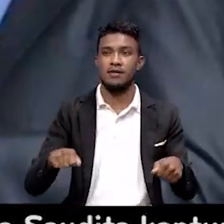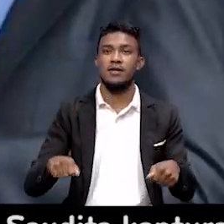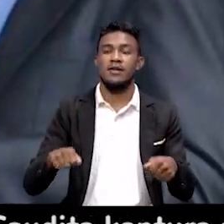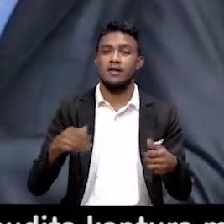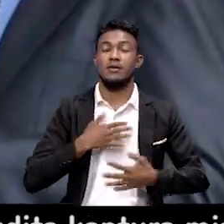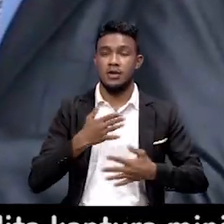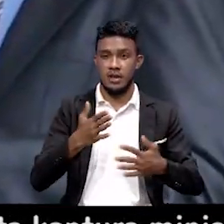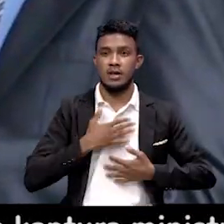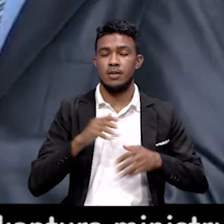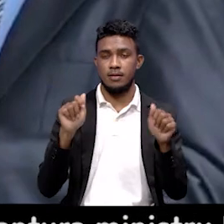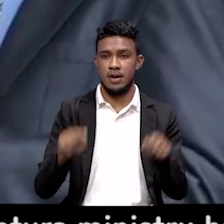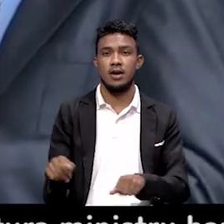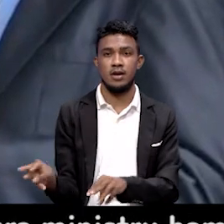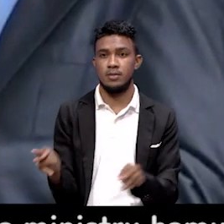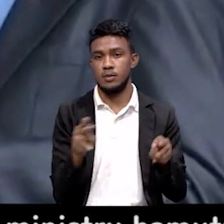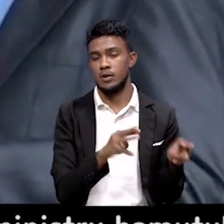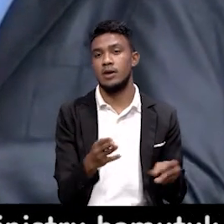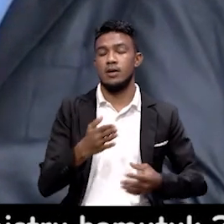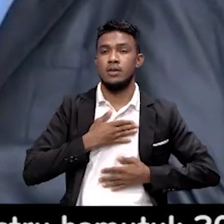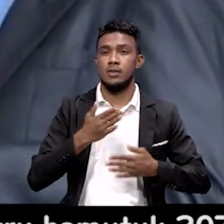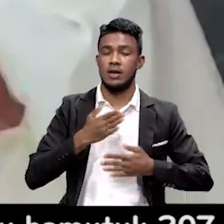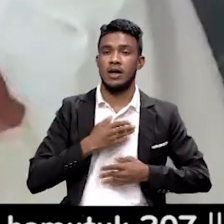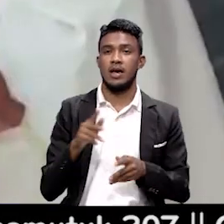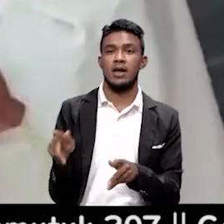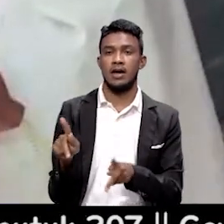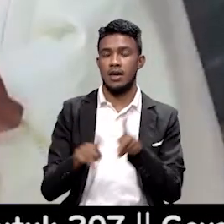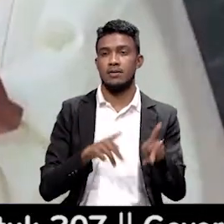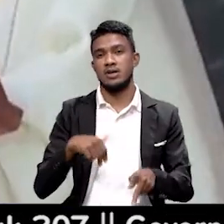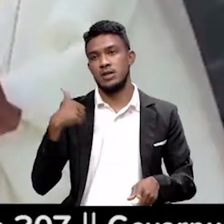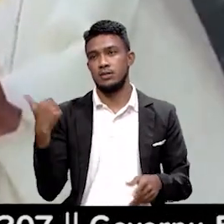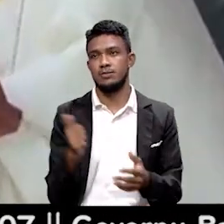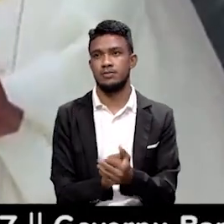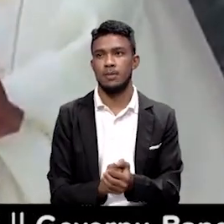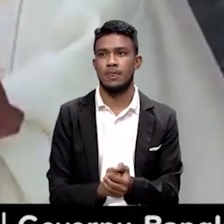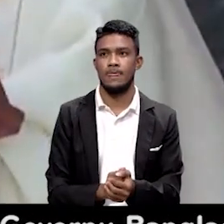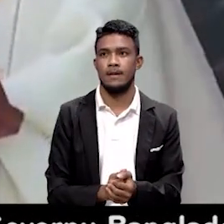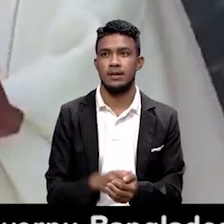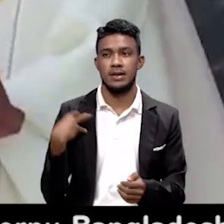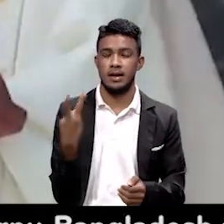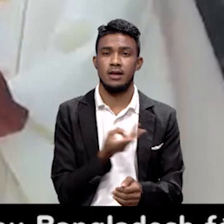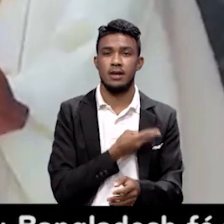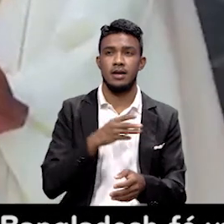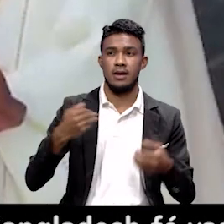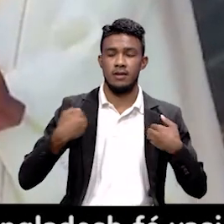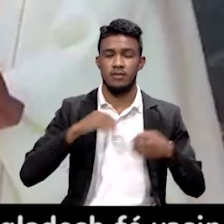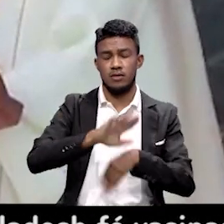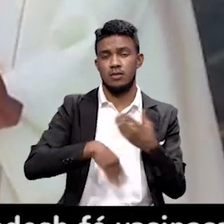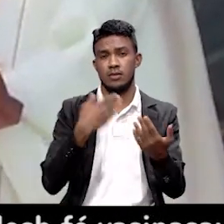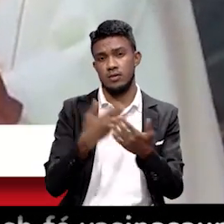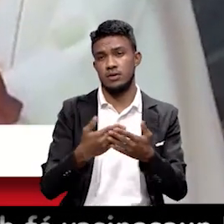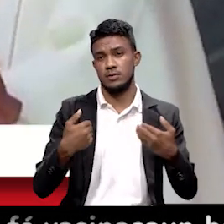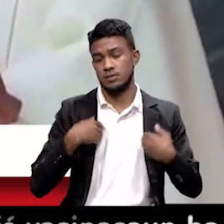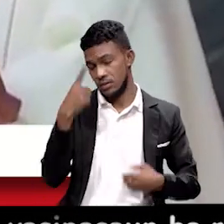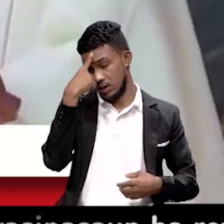solok nune bele transmiti solok ne ba emaselo. Mak bolu ita ya kuat ba kualker wakasam, tamba